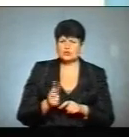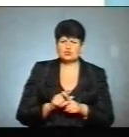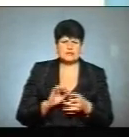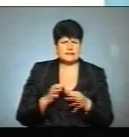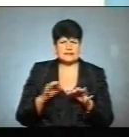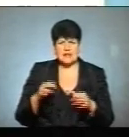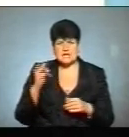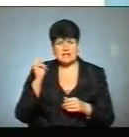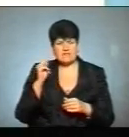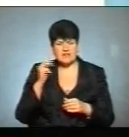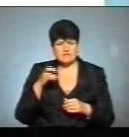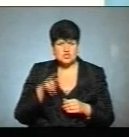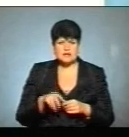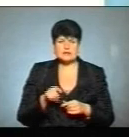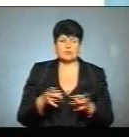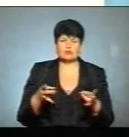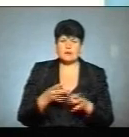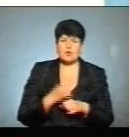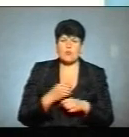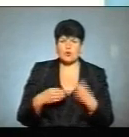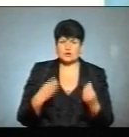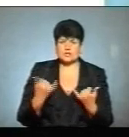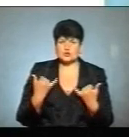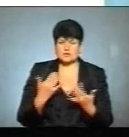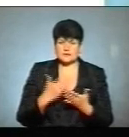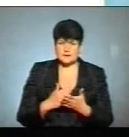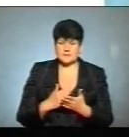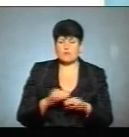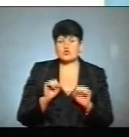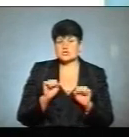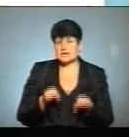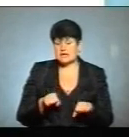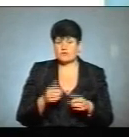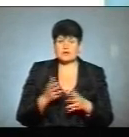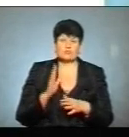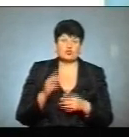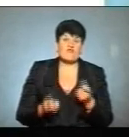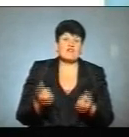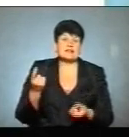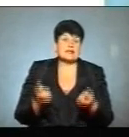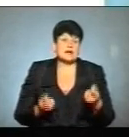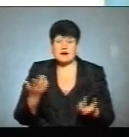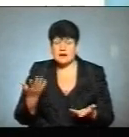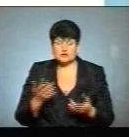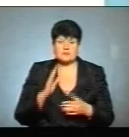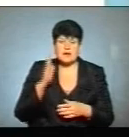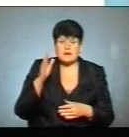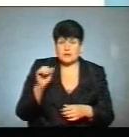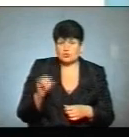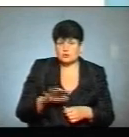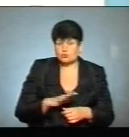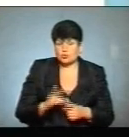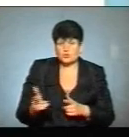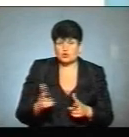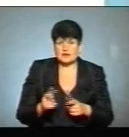детальне вивчення тих потреб роботодавця, які є на сьогодні, можливо, які будуть виникати, для того, щоб наперед можна було підготувати